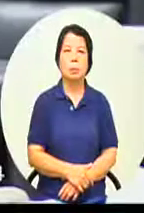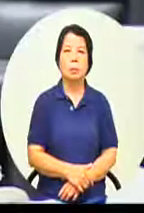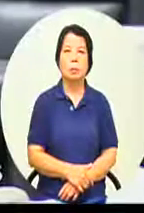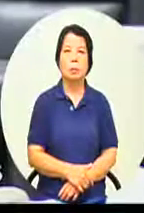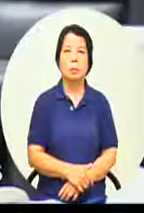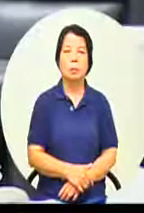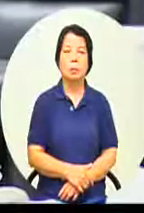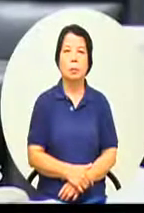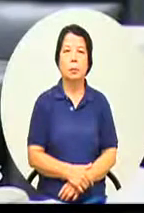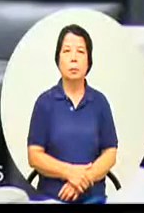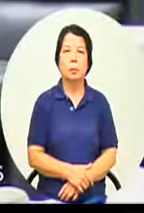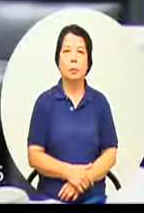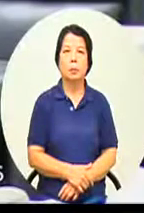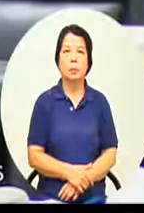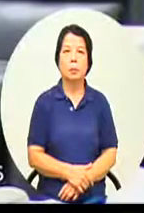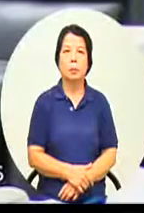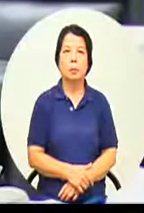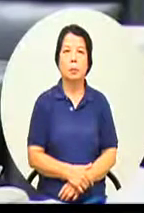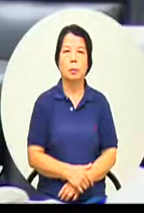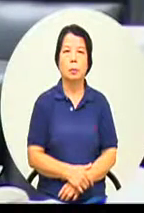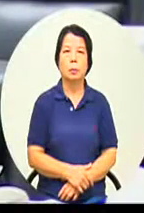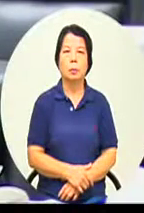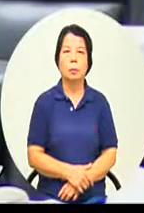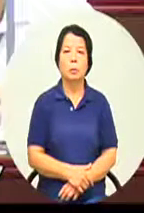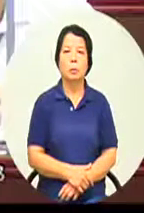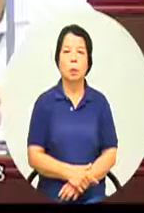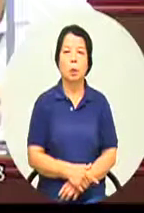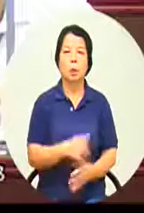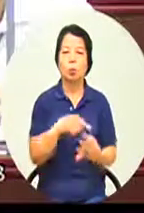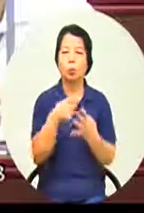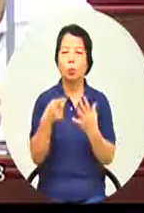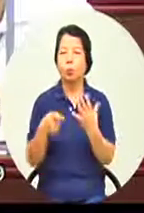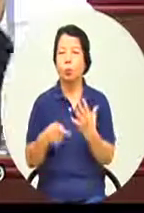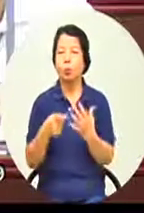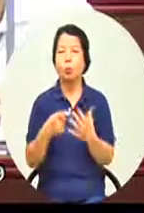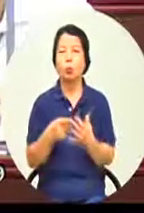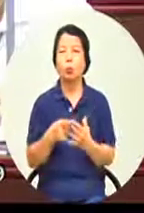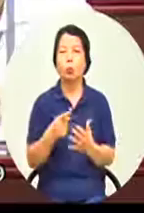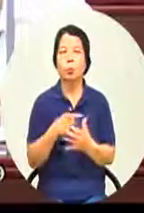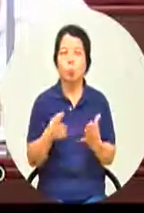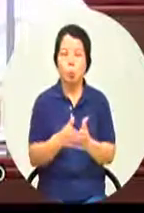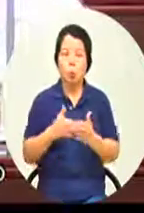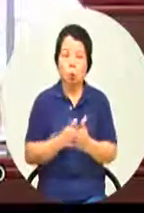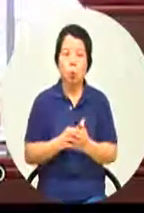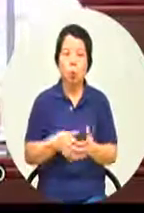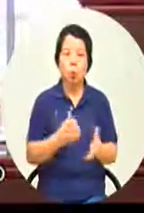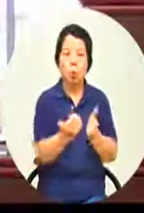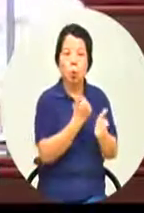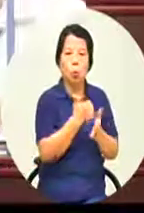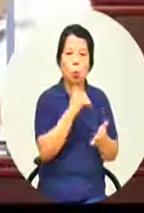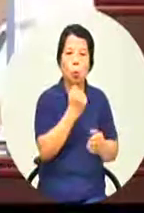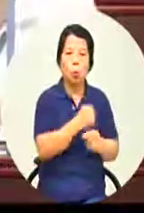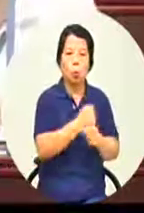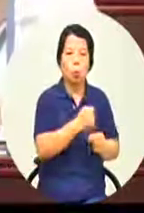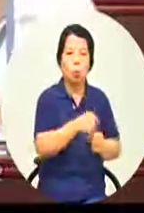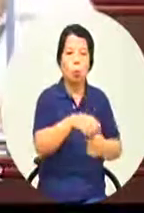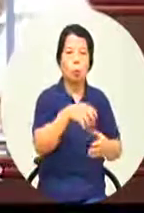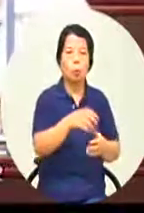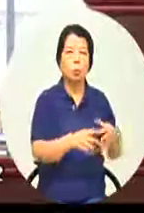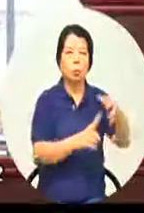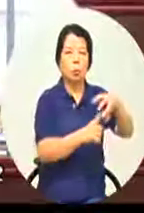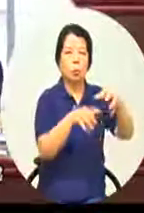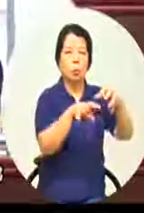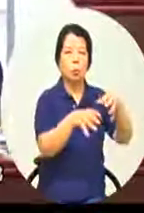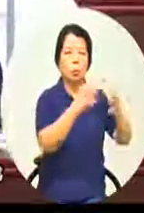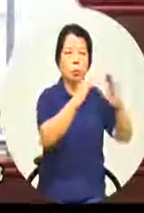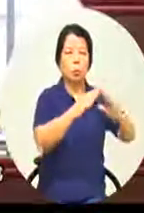当然是按照那个排序的工序来做啊，就是预铸的部分在工厂里面先做好啊。那